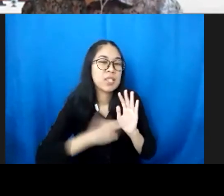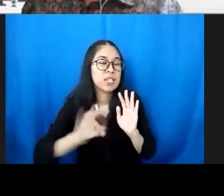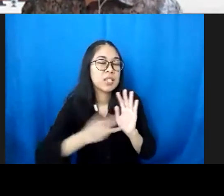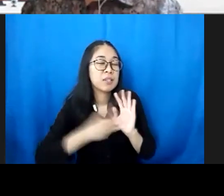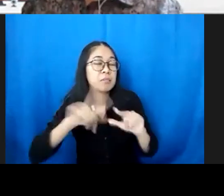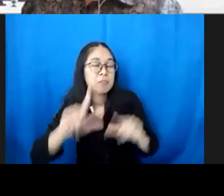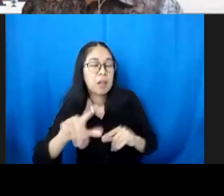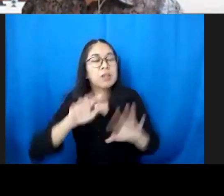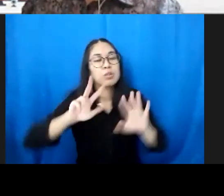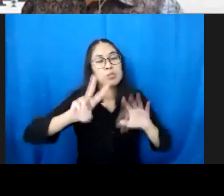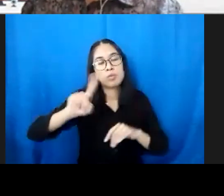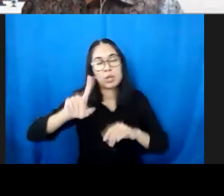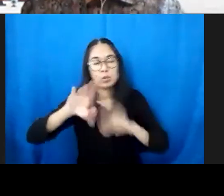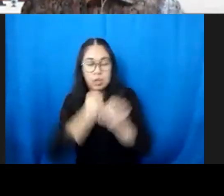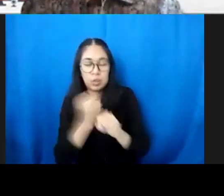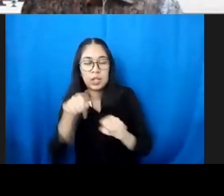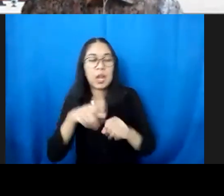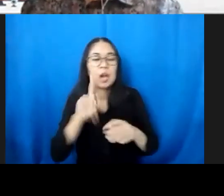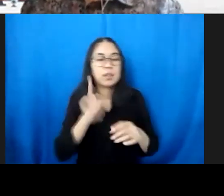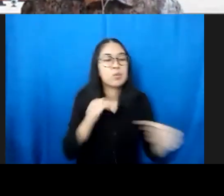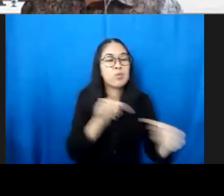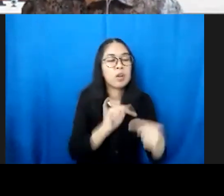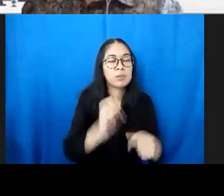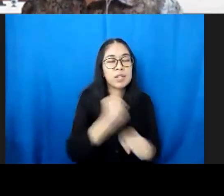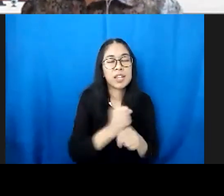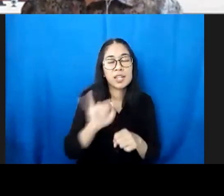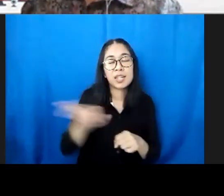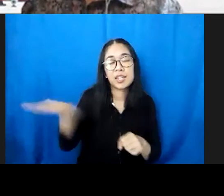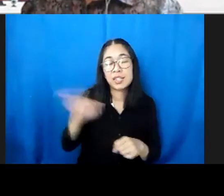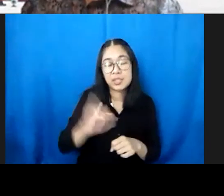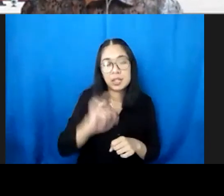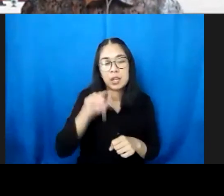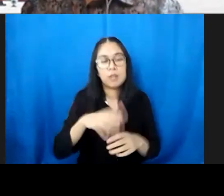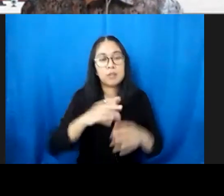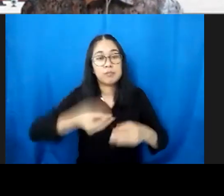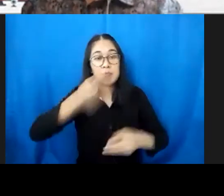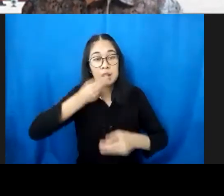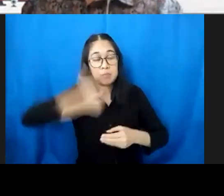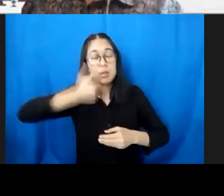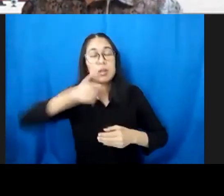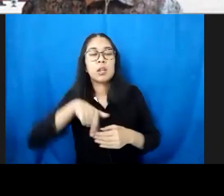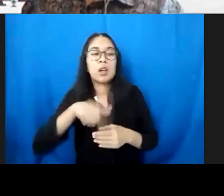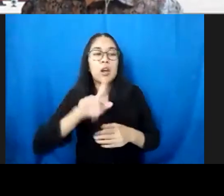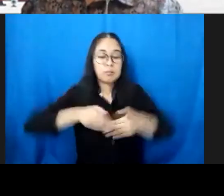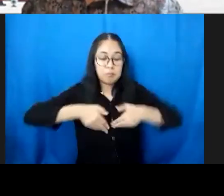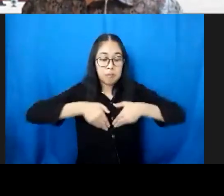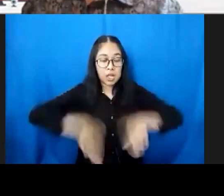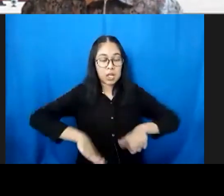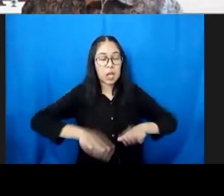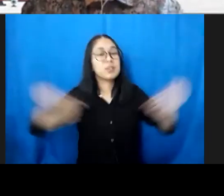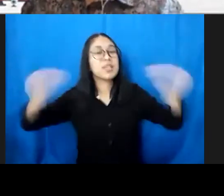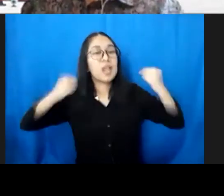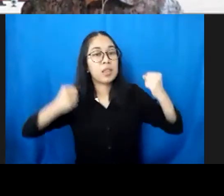status gizi ya. Sehingga kita betul-betul melahirkan dalam kondisi sehat. Sehat ibunya, sehat